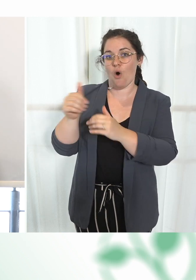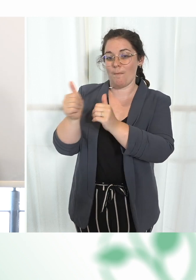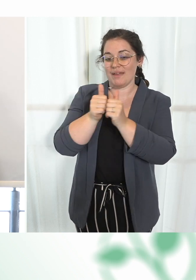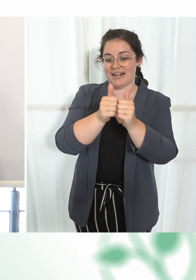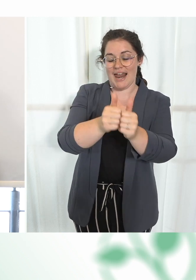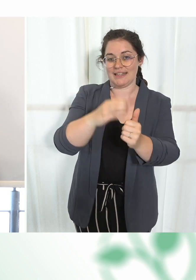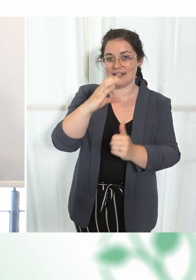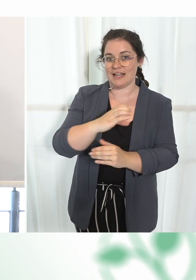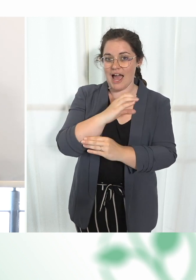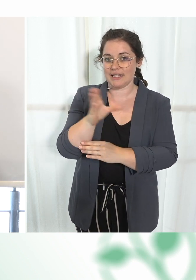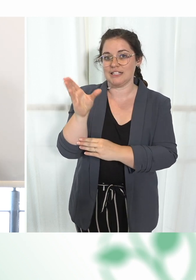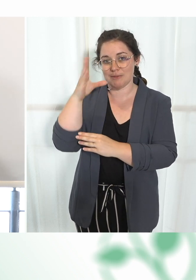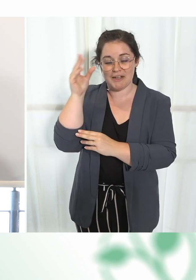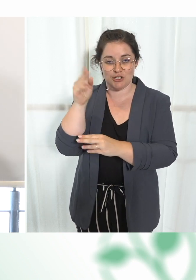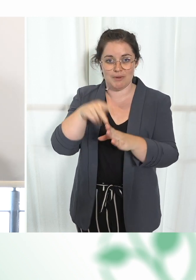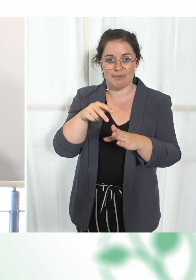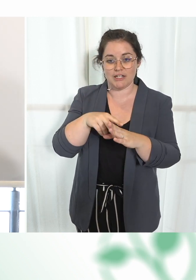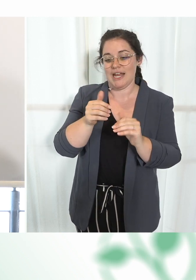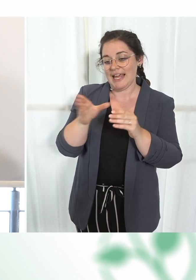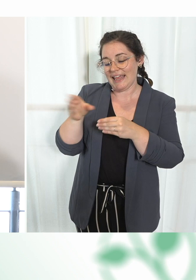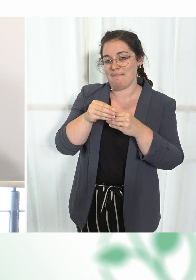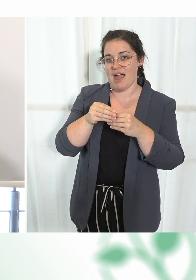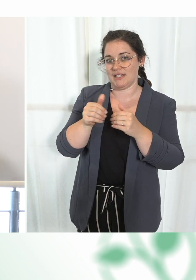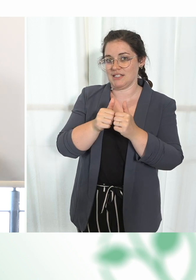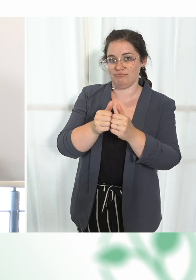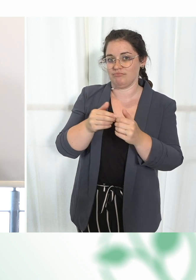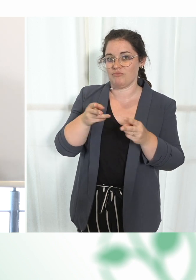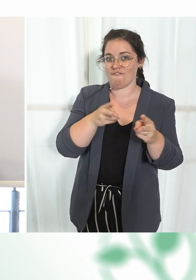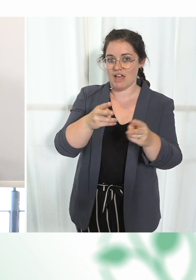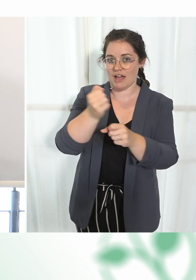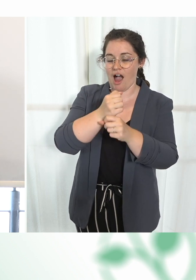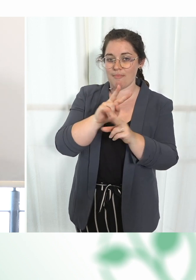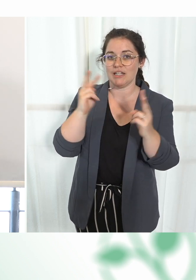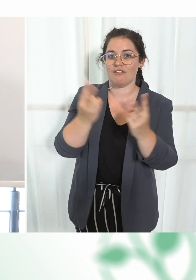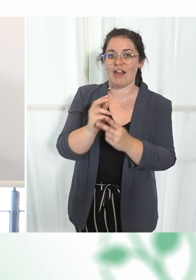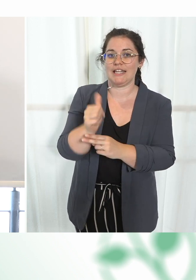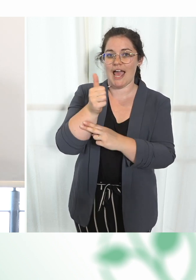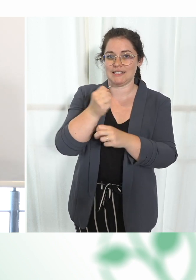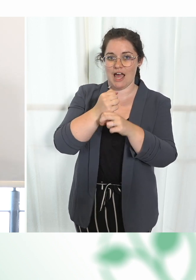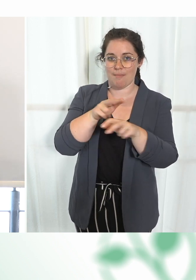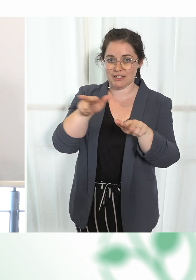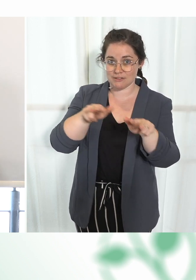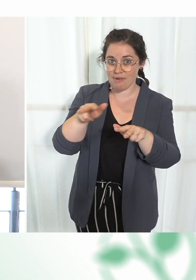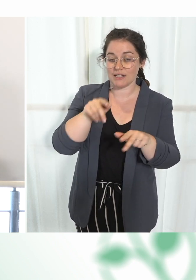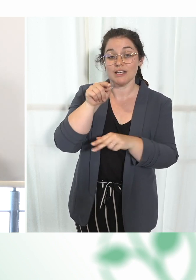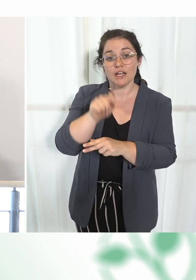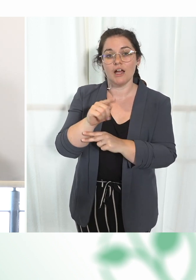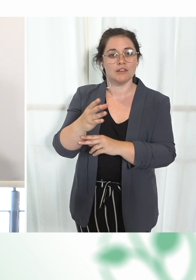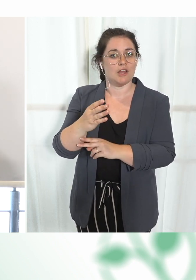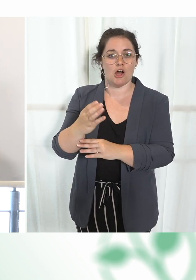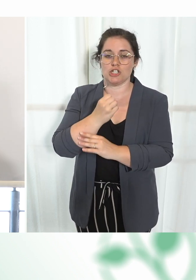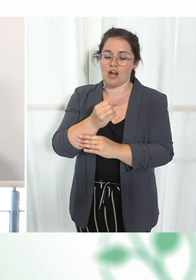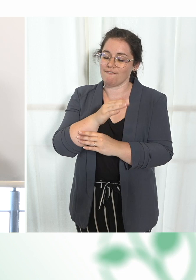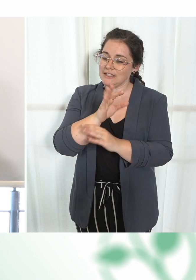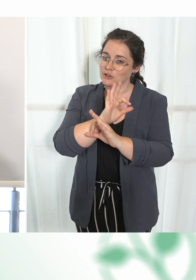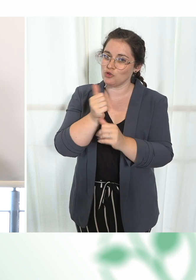Oberösterreich und vor allem Menschen mit Beeinträchtigung gemeinsam auf dem Weg in die Arbeitswelt, in den ersten Arbeitsmarkt. Und dort gelingen ganz tolle